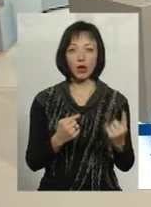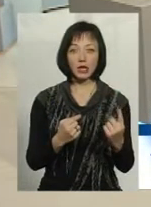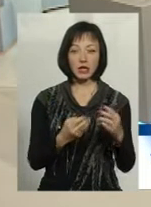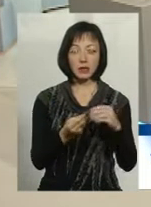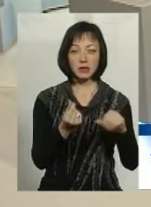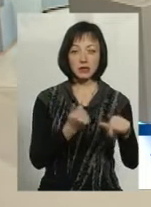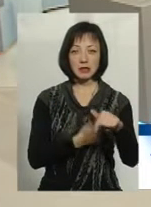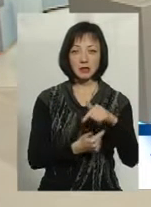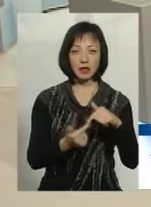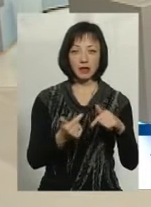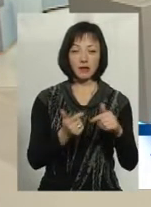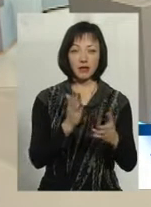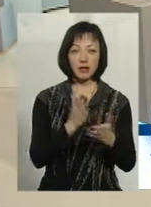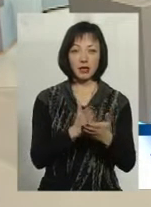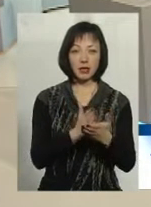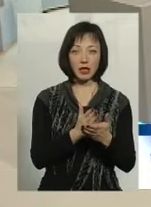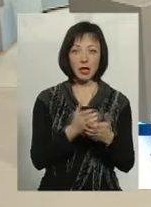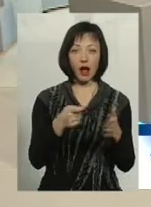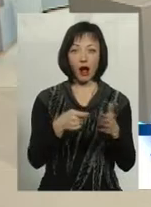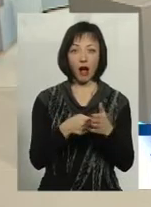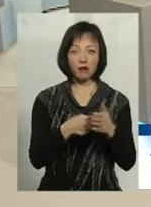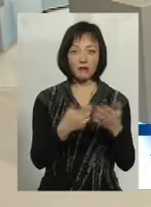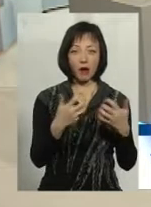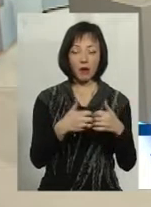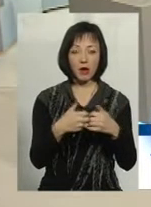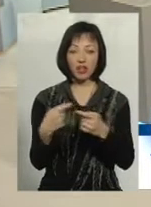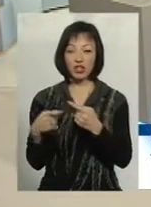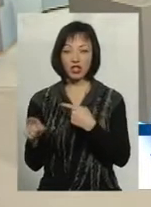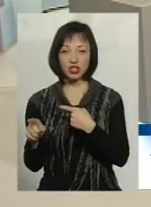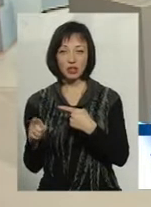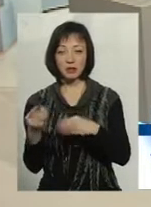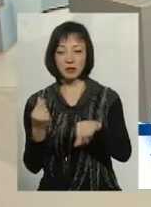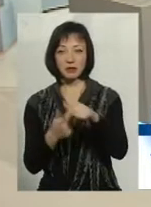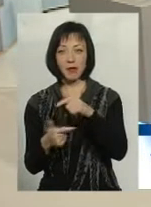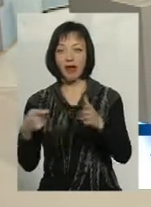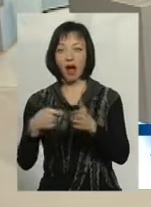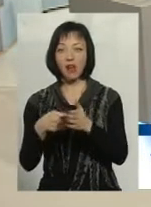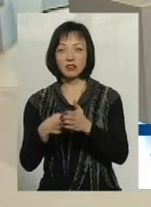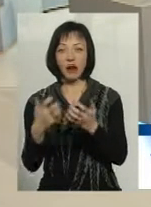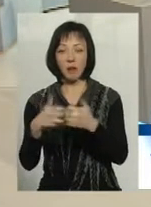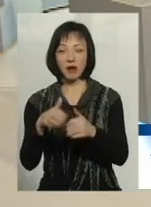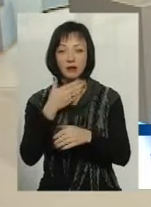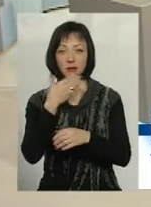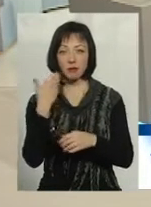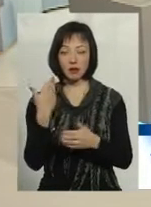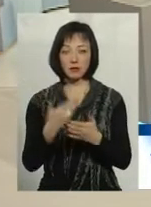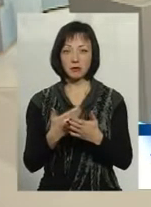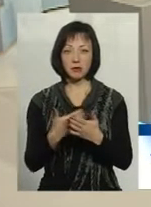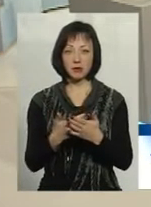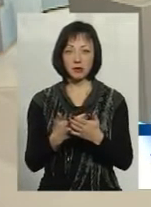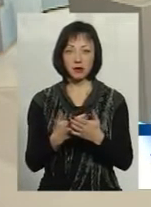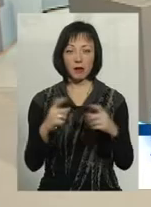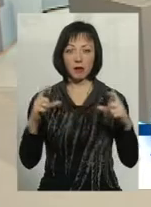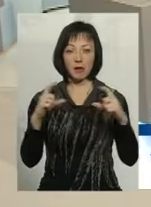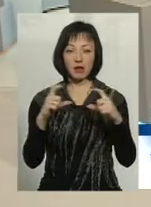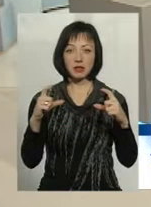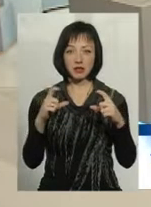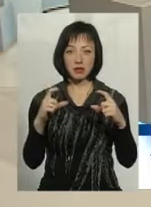підвищення мінімальної зарплати на безробіття? Ну, я хочу сказати слідуючу річ.